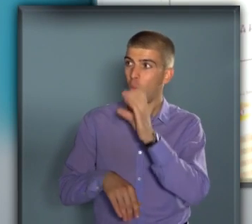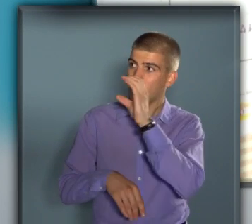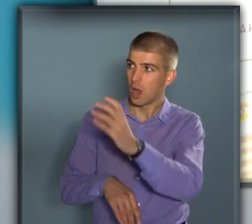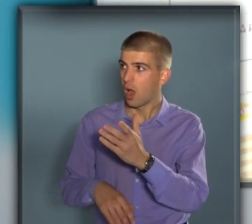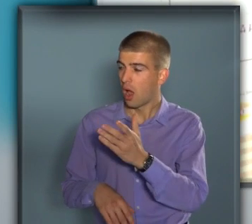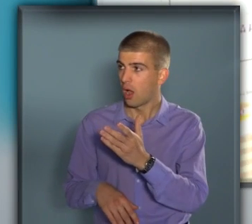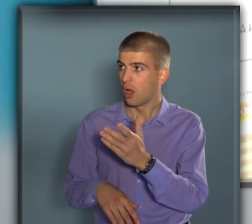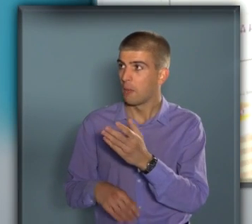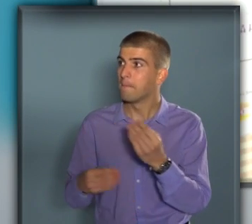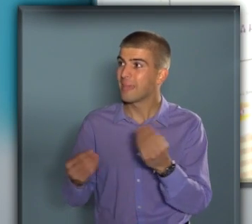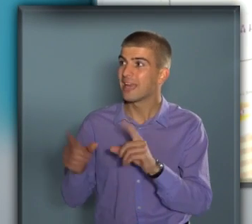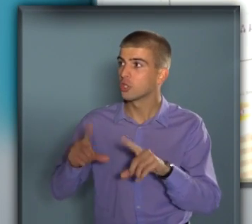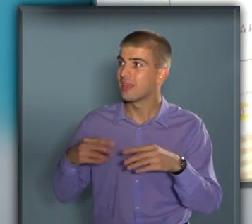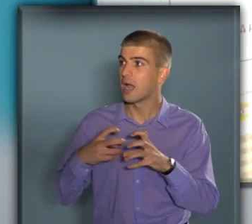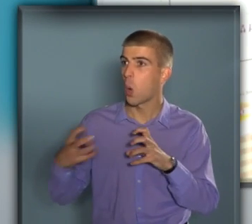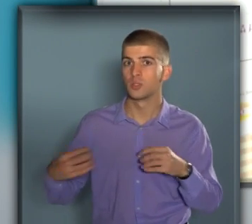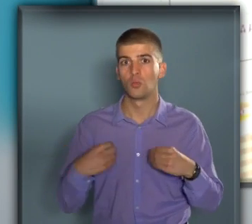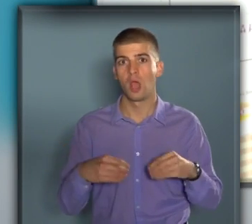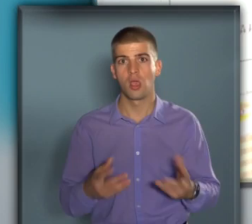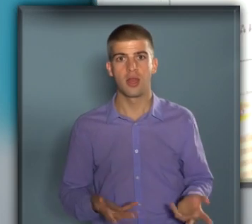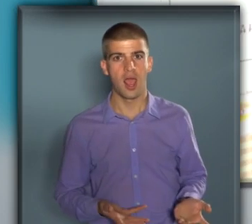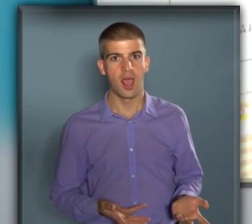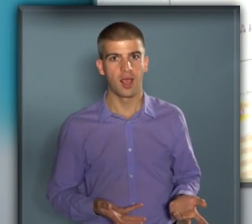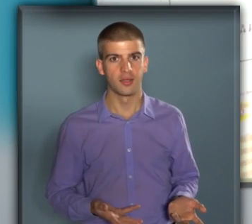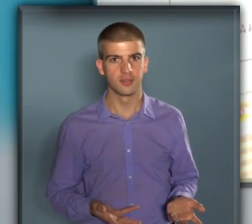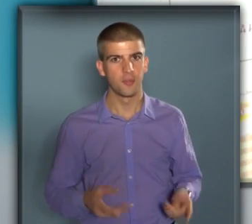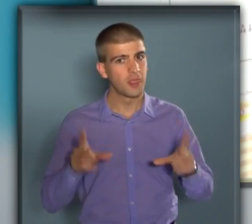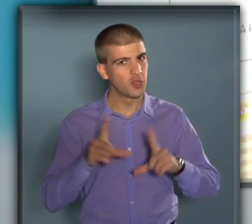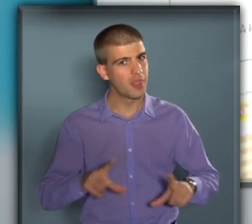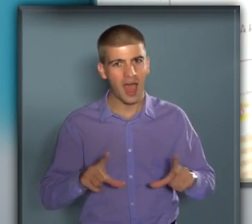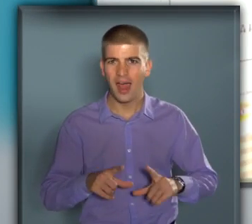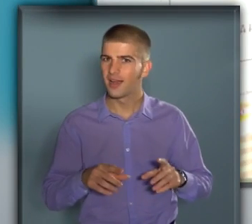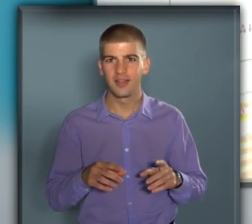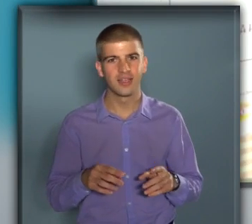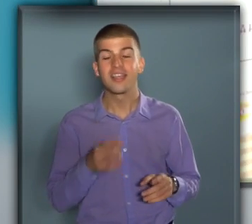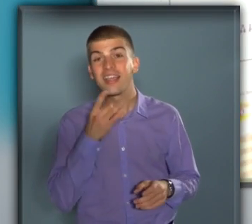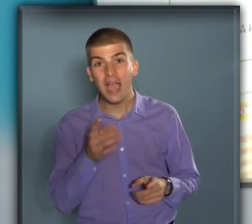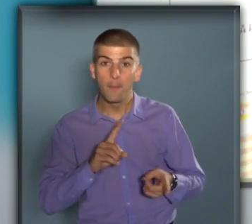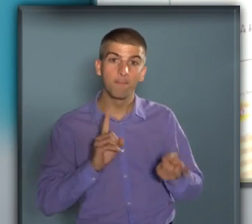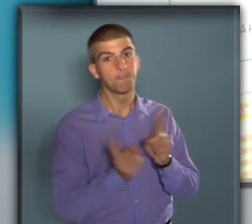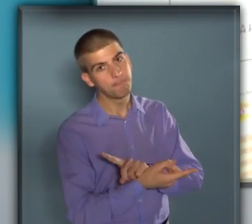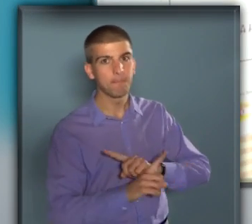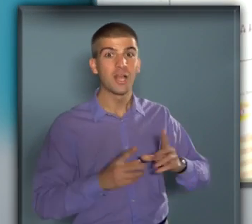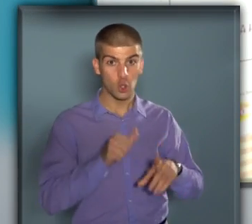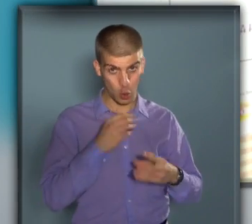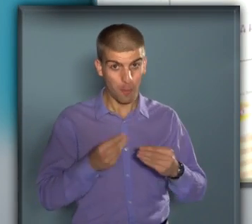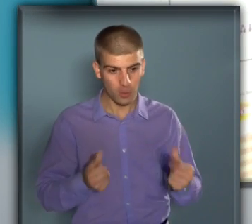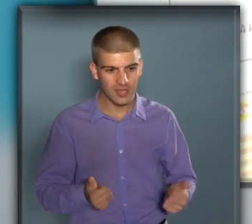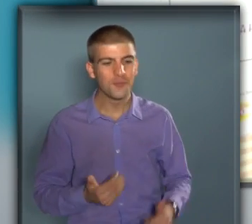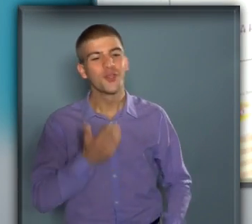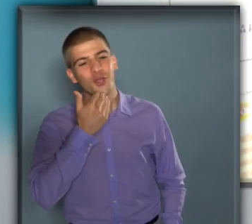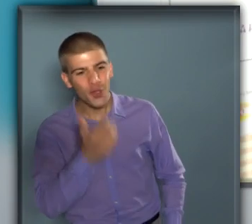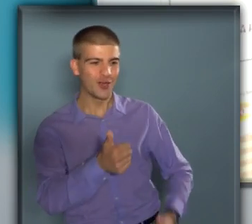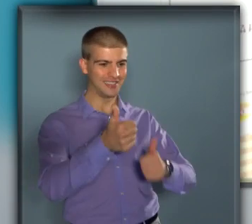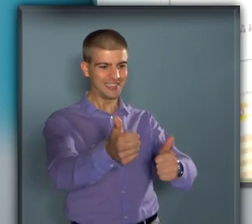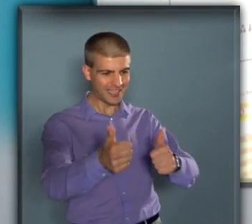ezzel telnek el percek. Tehát ha mondjuk a tanár készen van a humorával, és azt mondja, hogy köszönjük, és